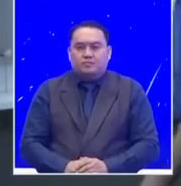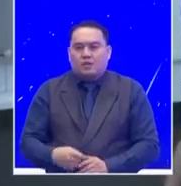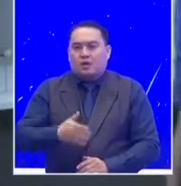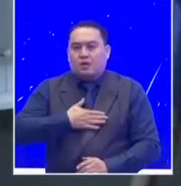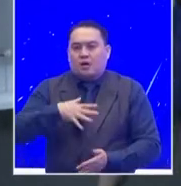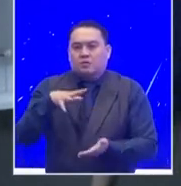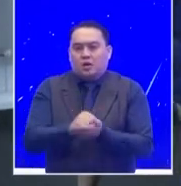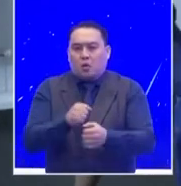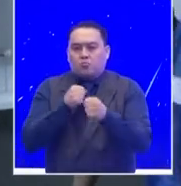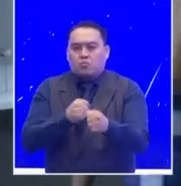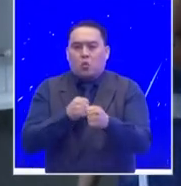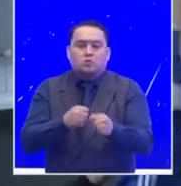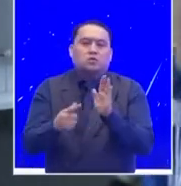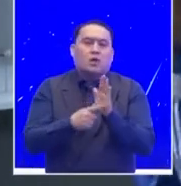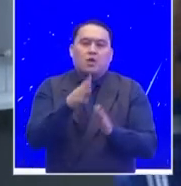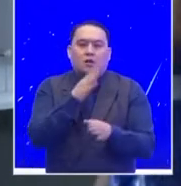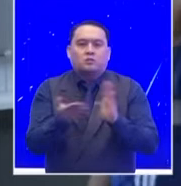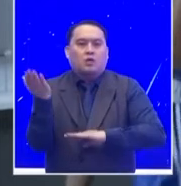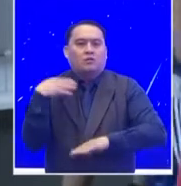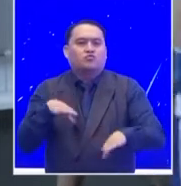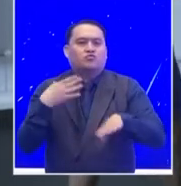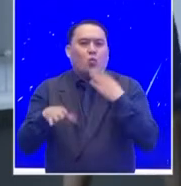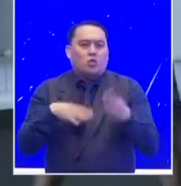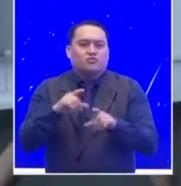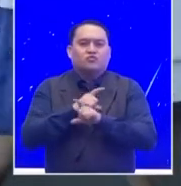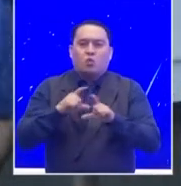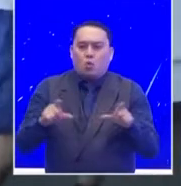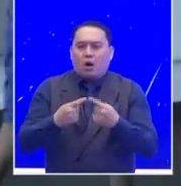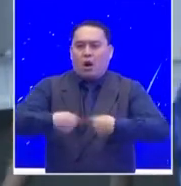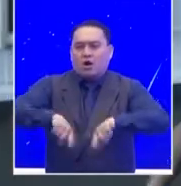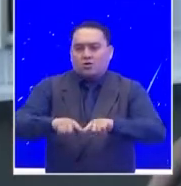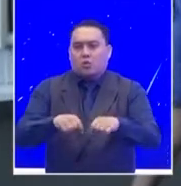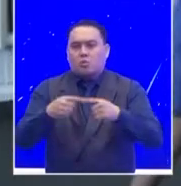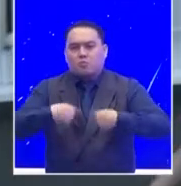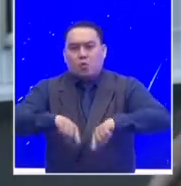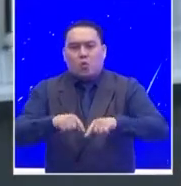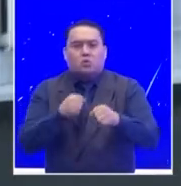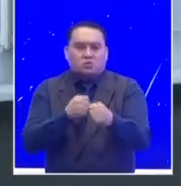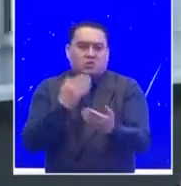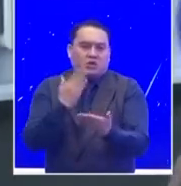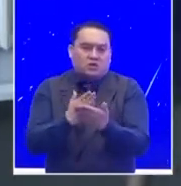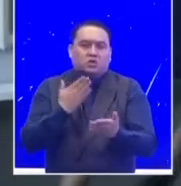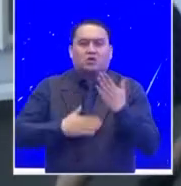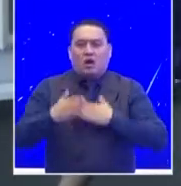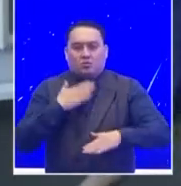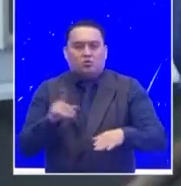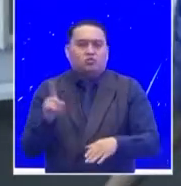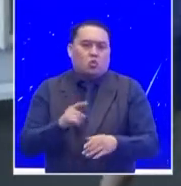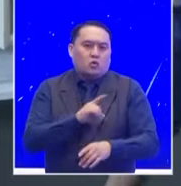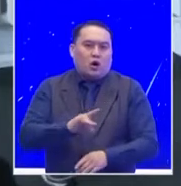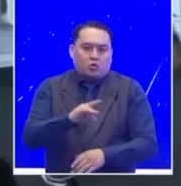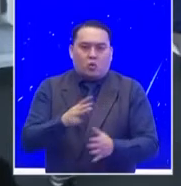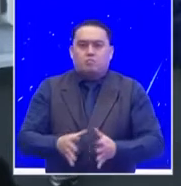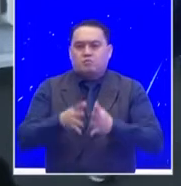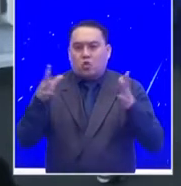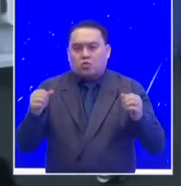Я занимаюсь боксом 7 лет. Раньше мы тренировались в школе, а сейчас у нас отдельный зал для бокса, тренажеры. Я очень рад, что в нашем районе есть такой